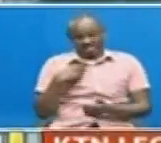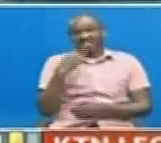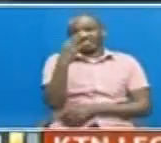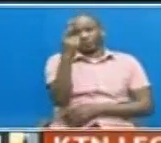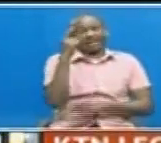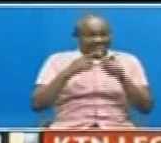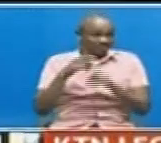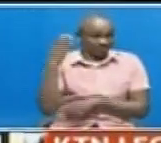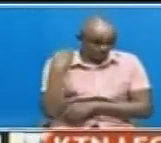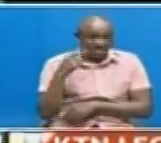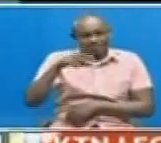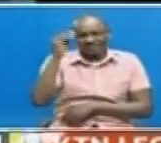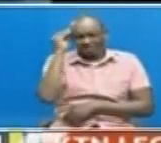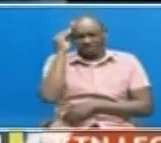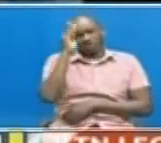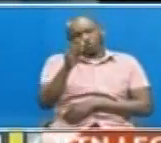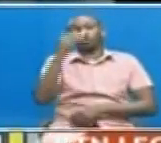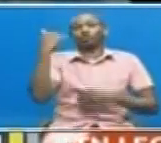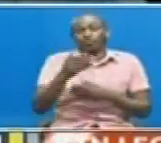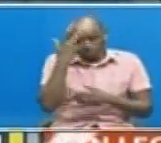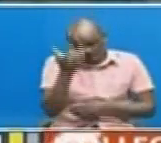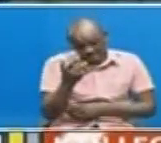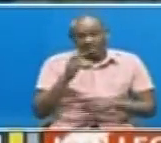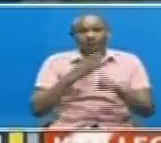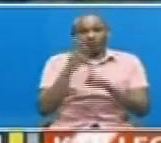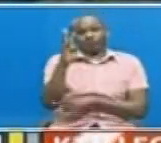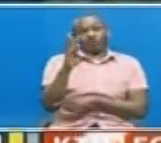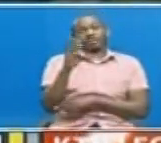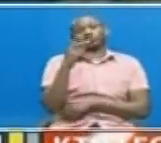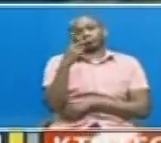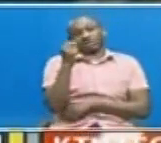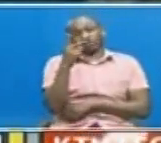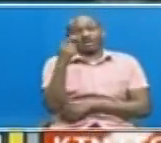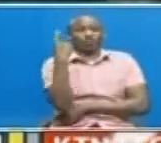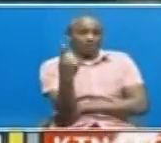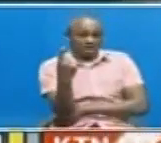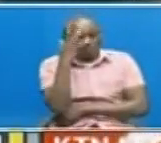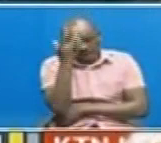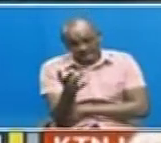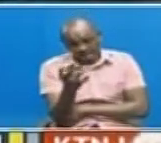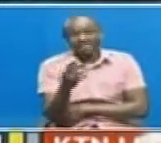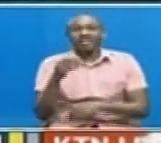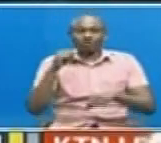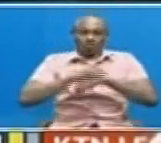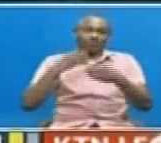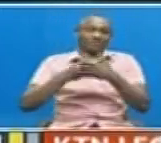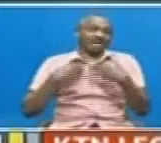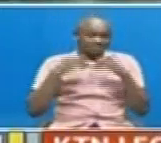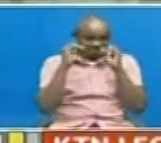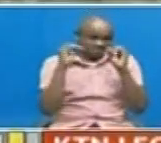iliyopita. Na kisomo chake kikatiwa kikomo kidato cha 4 mwaka 2001, kisa ni ukosefu wa